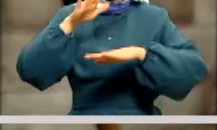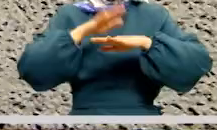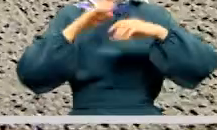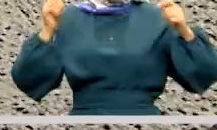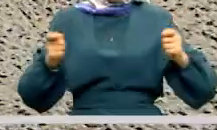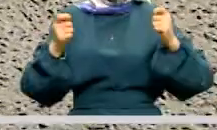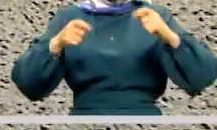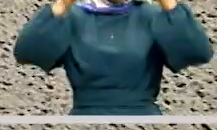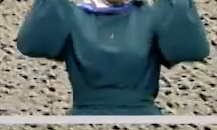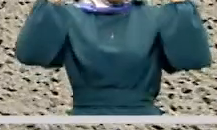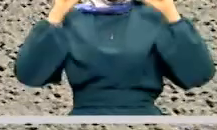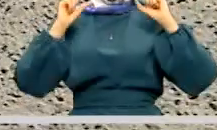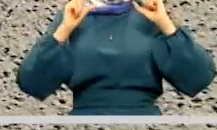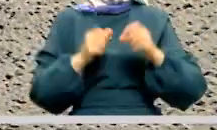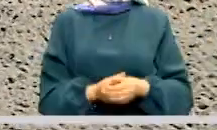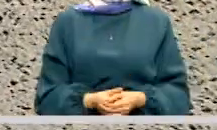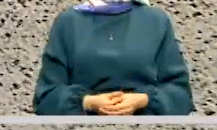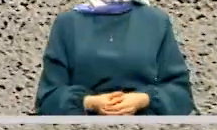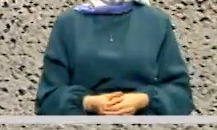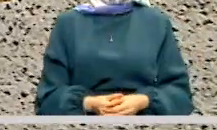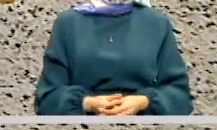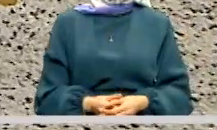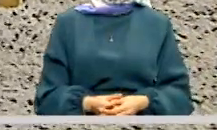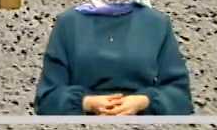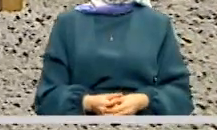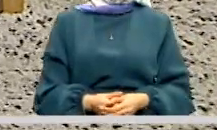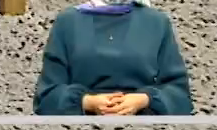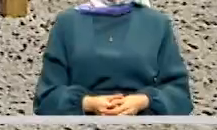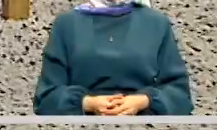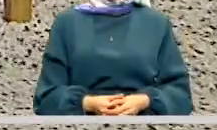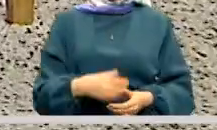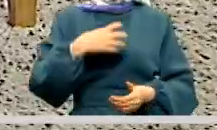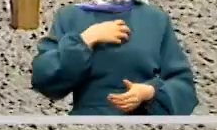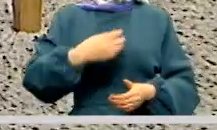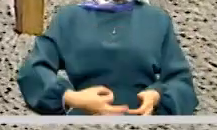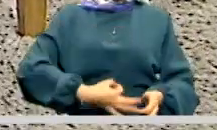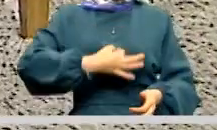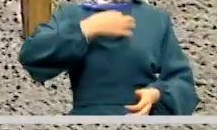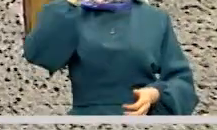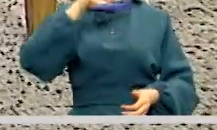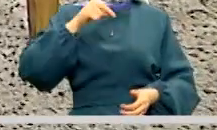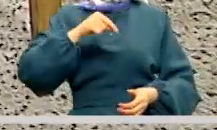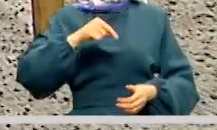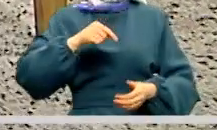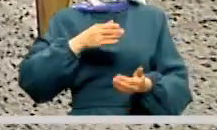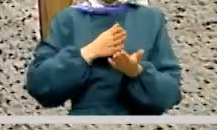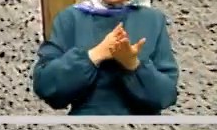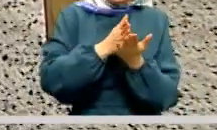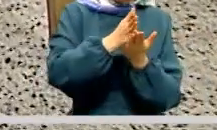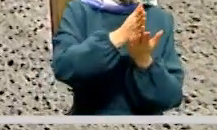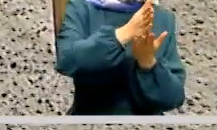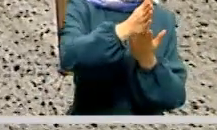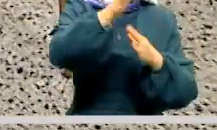işlerle sorumluluğumuzu birey olarak üzerimizde hissedip bu sorumluluk doğrultusunda yaptığımız çalışmalarla